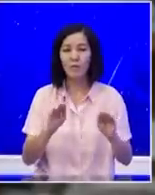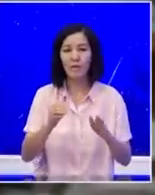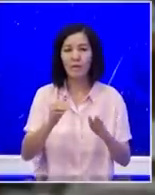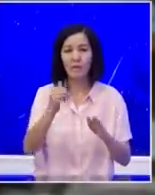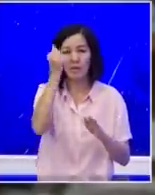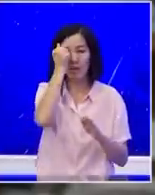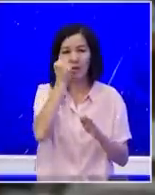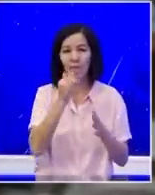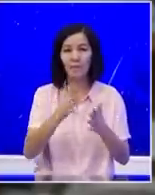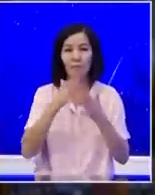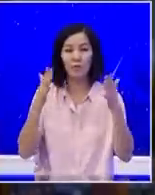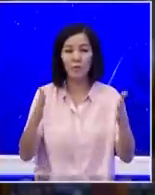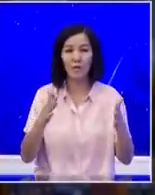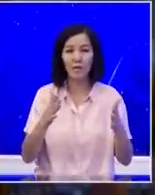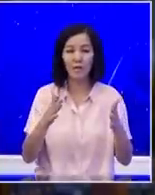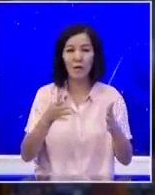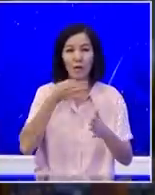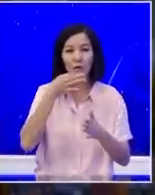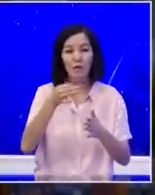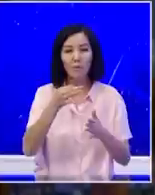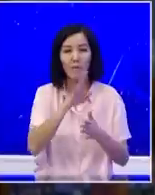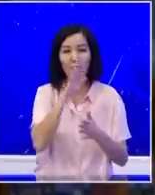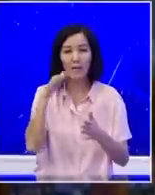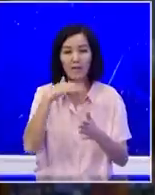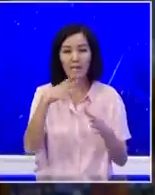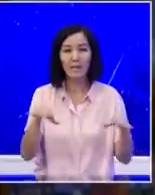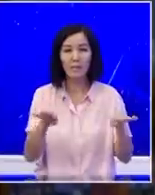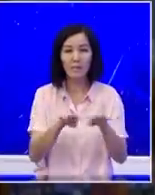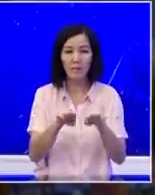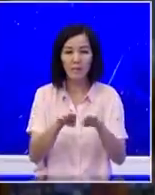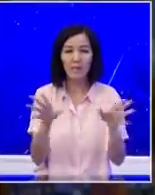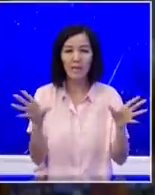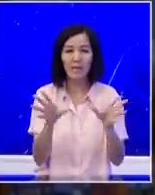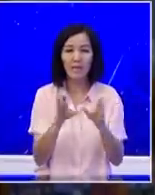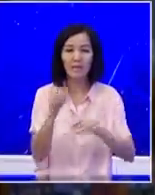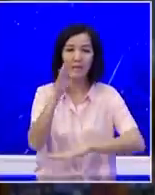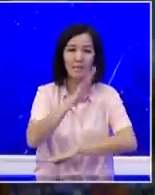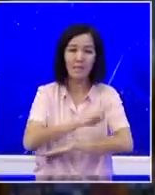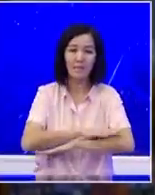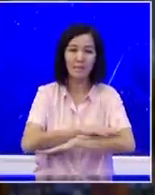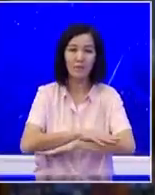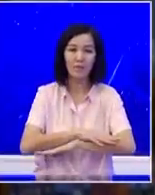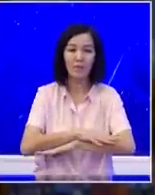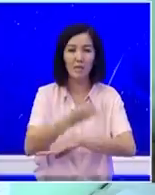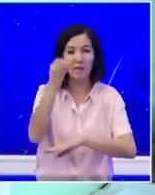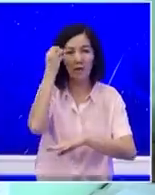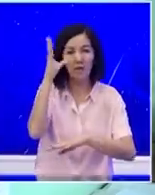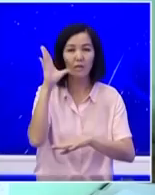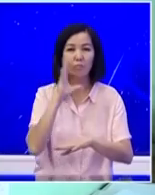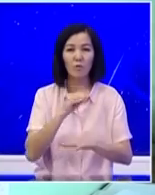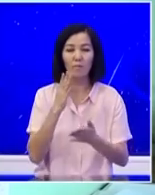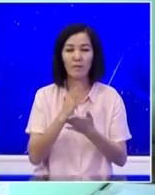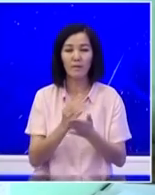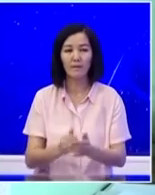ризашылығым шексіз. Олар жауапкершілікті ата-аналармен теңдей бөлісіп, тәртіпті және алғыр бола білді.